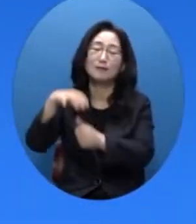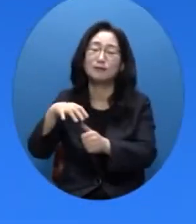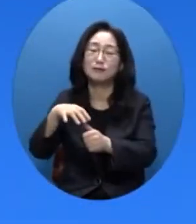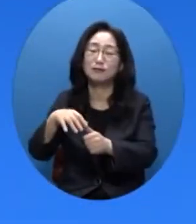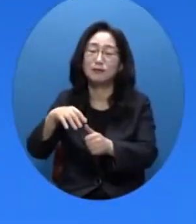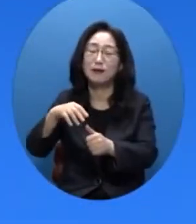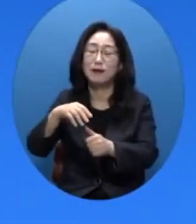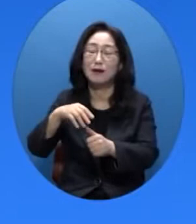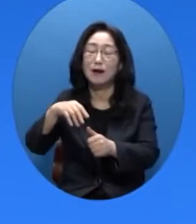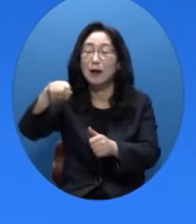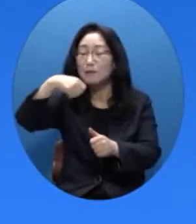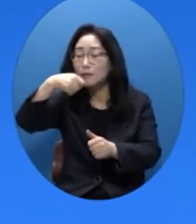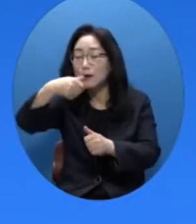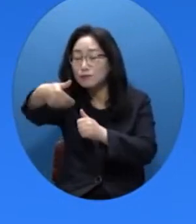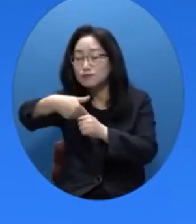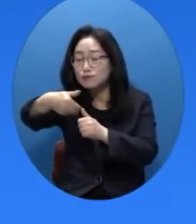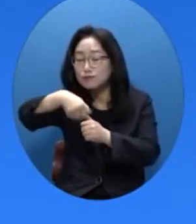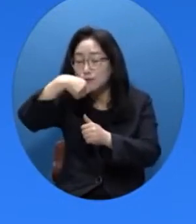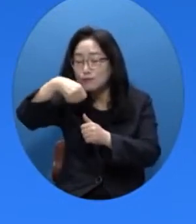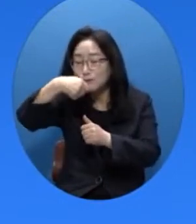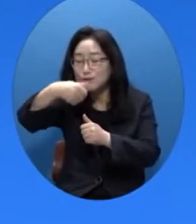받고 받고 받아 먹고